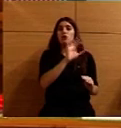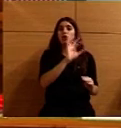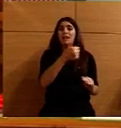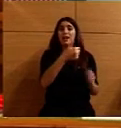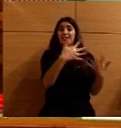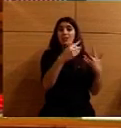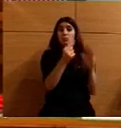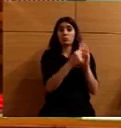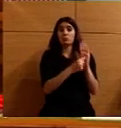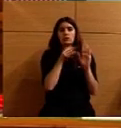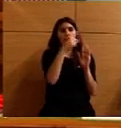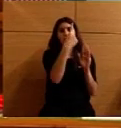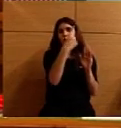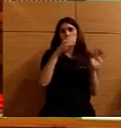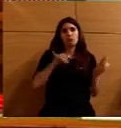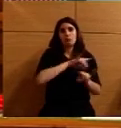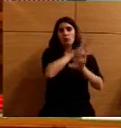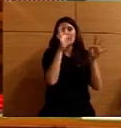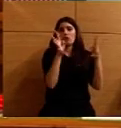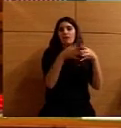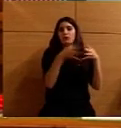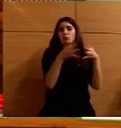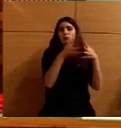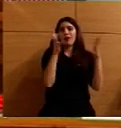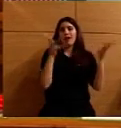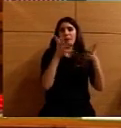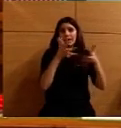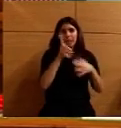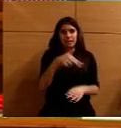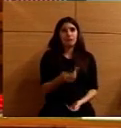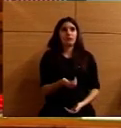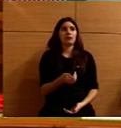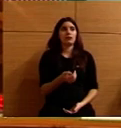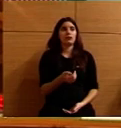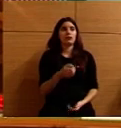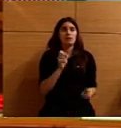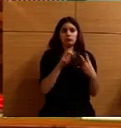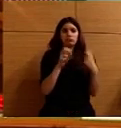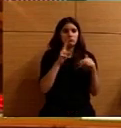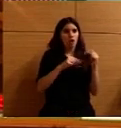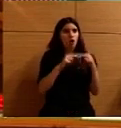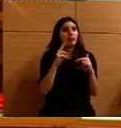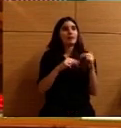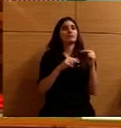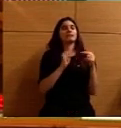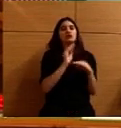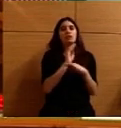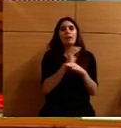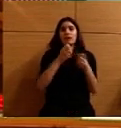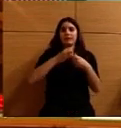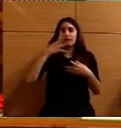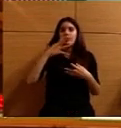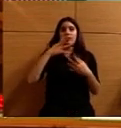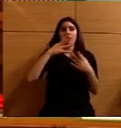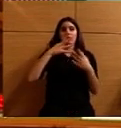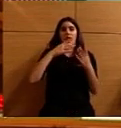i entre ells pues, està ben clar què destina a infraestructures, què destina a vies i a obres, què destina a conservació d'edificis,